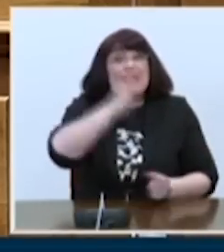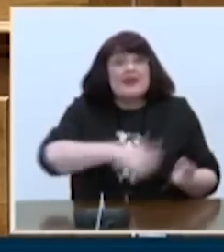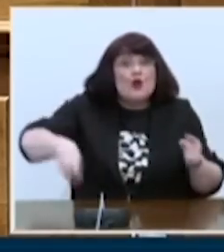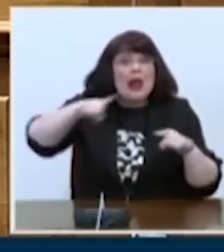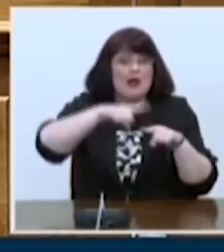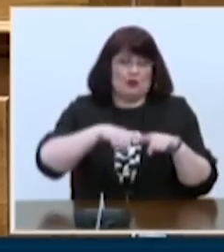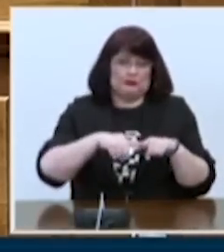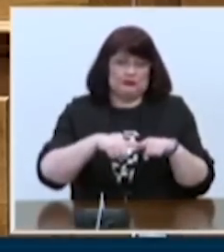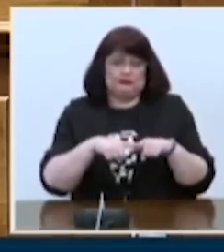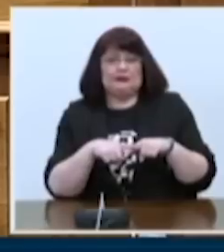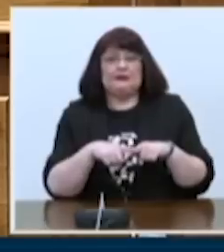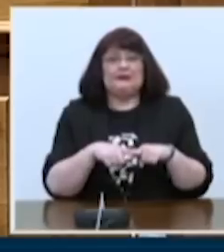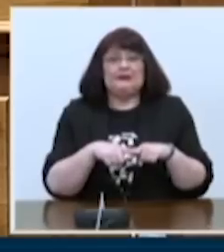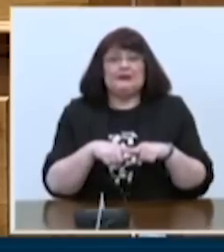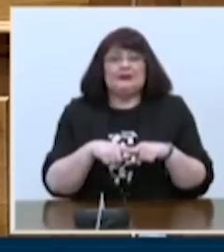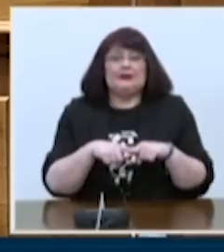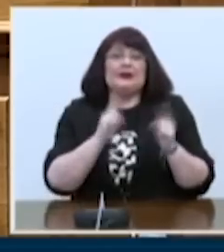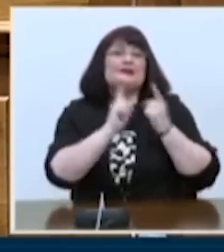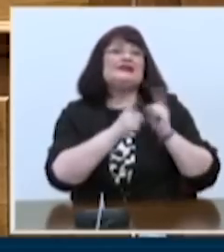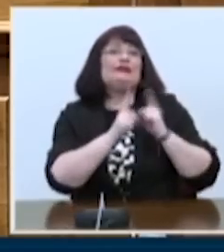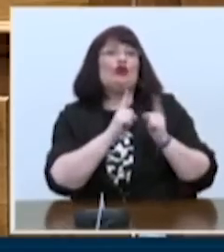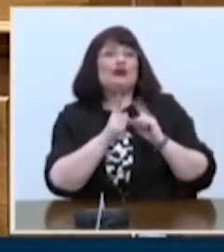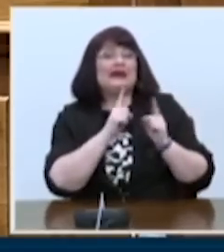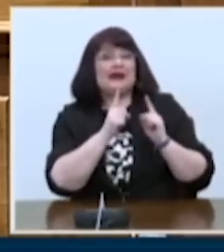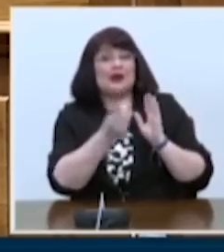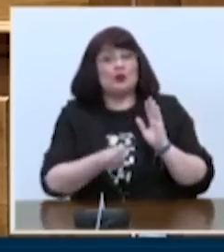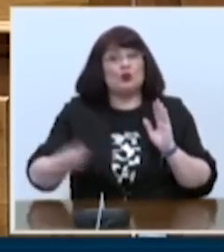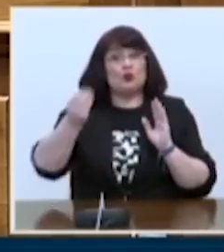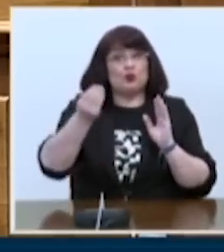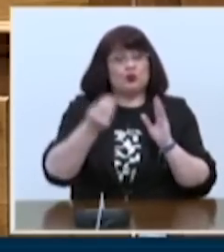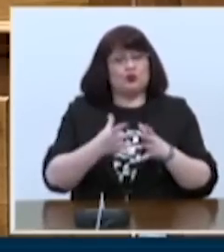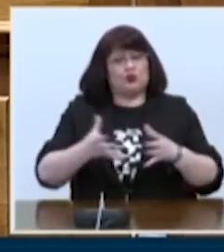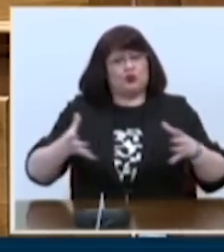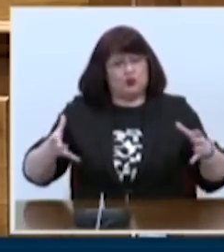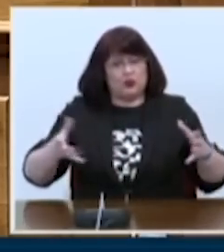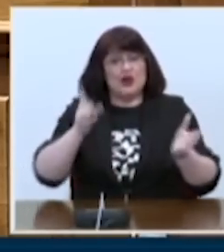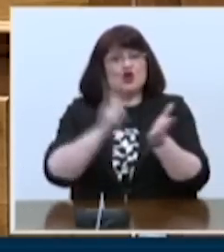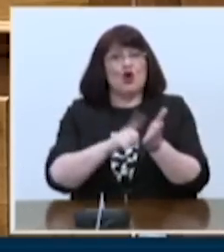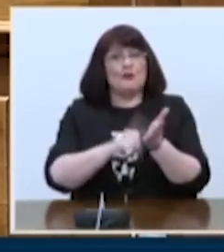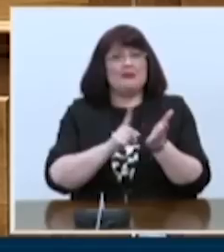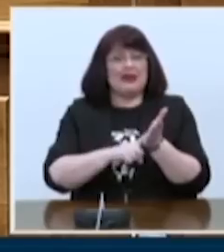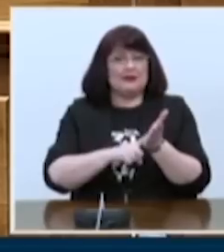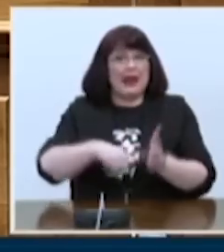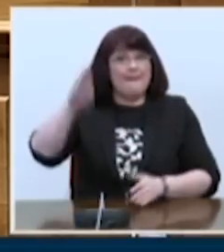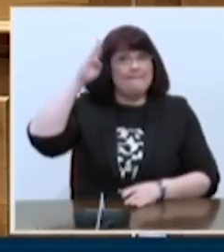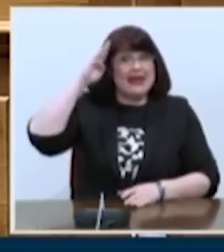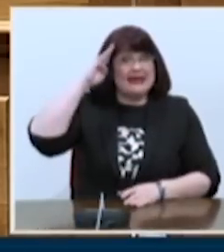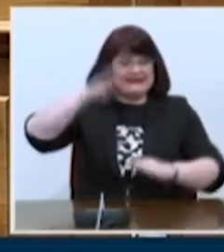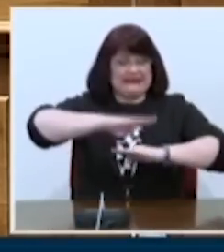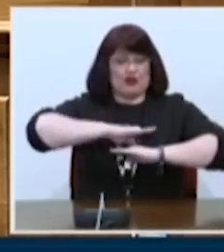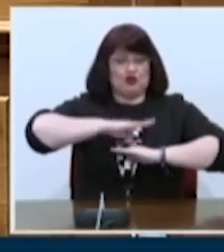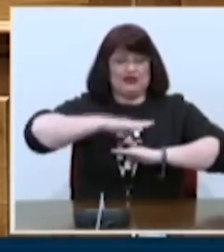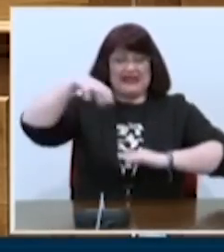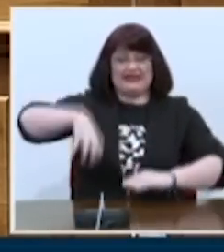λαός. Με τη συμφωνία επεκτείνονται και μονιμοποιούνται οι αμερικάνικες στρατιωτικές βάσεις